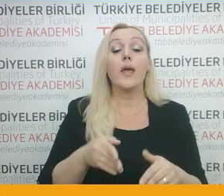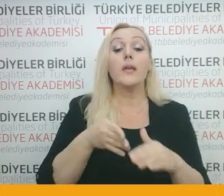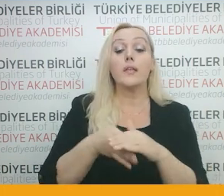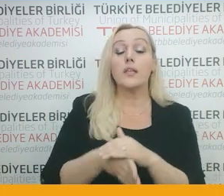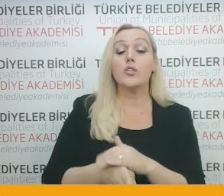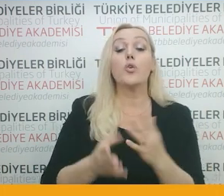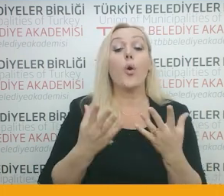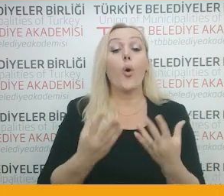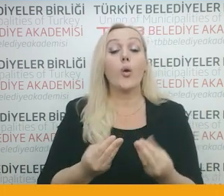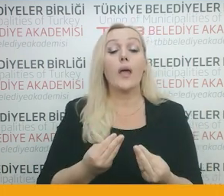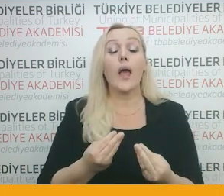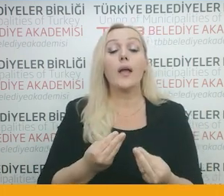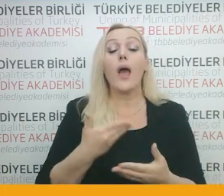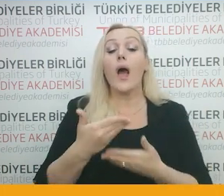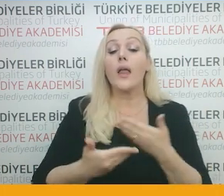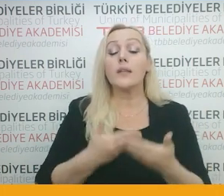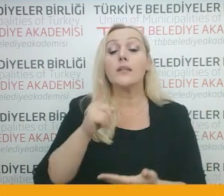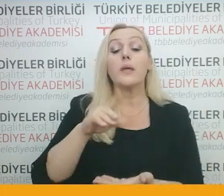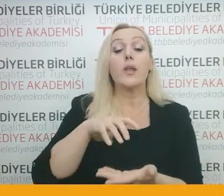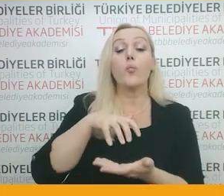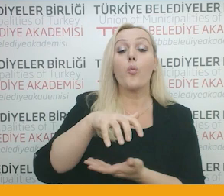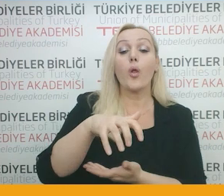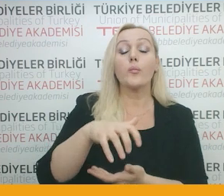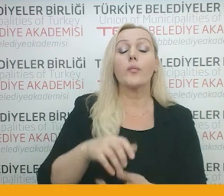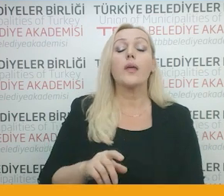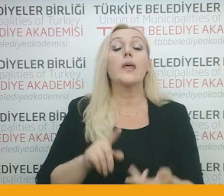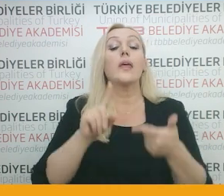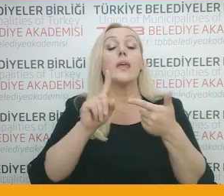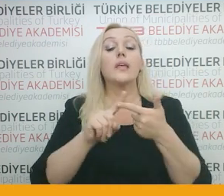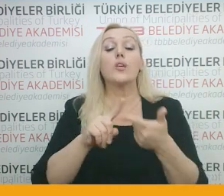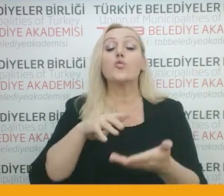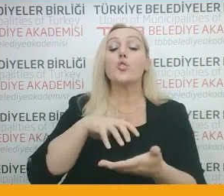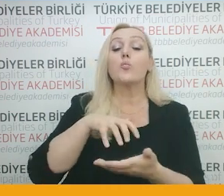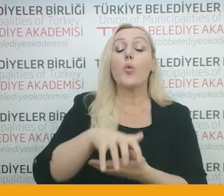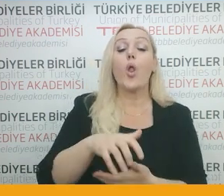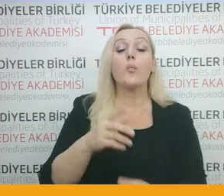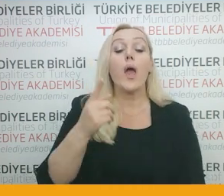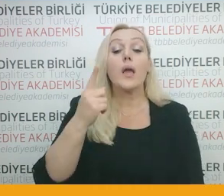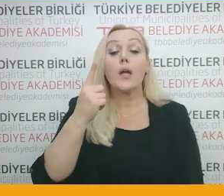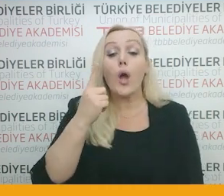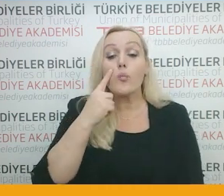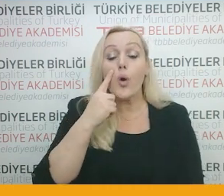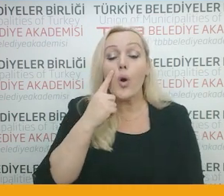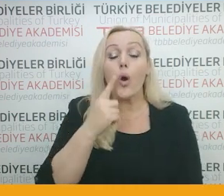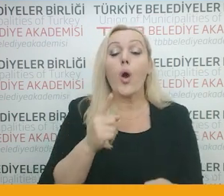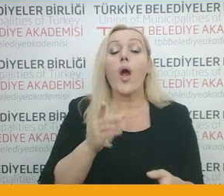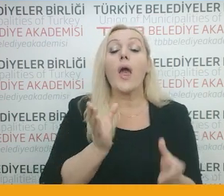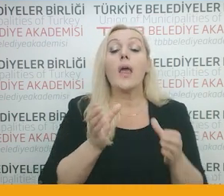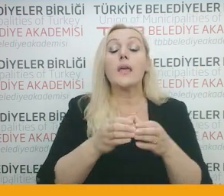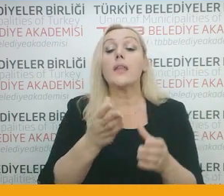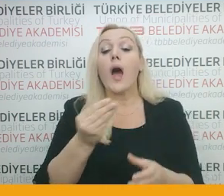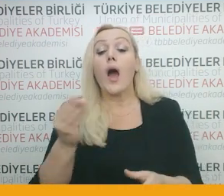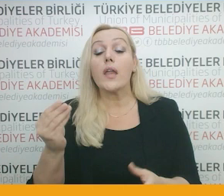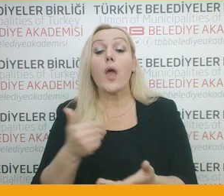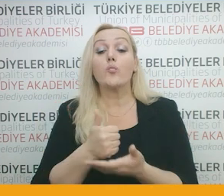giriş mahiyetinde tanımların yapıldığı bir bölüm. İkinci kısımda bize kamu idare bütçelerinden bahsediyor